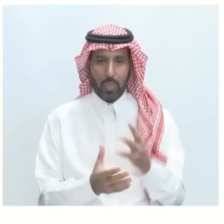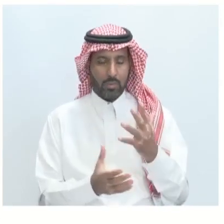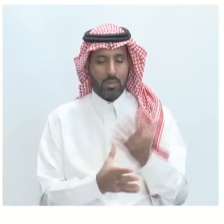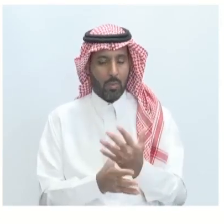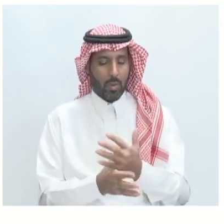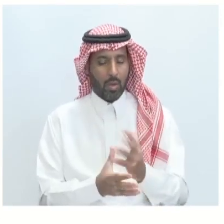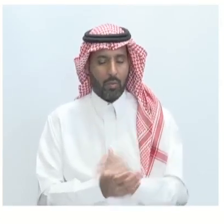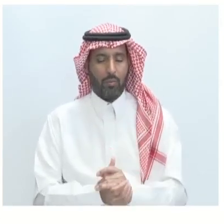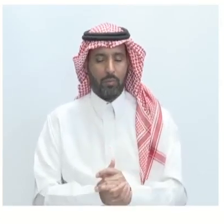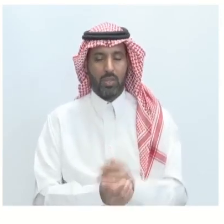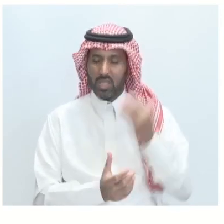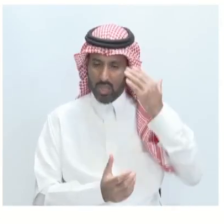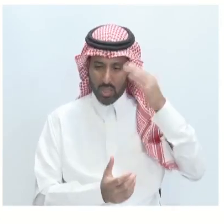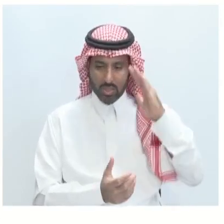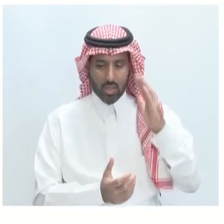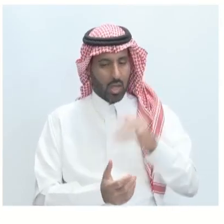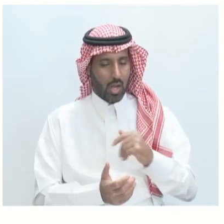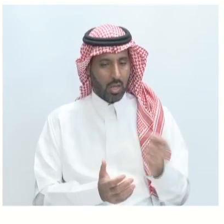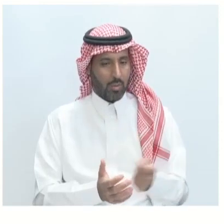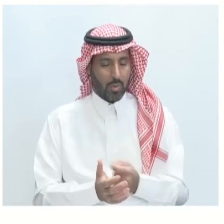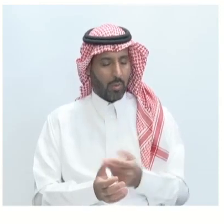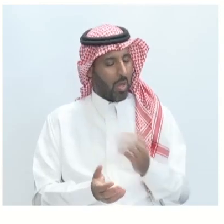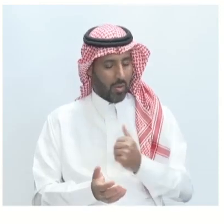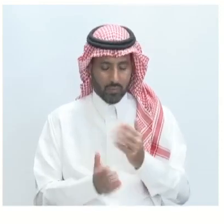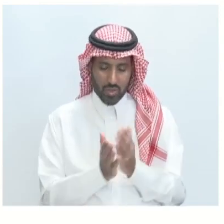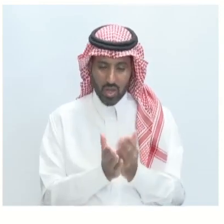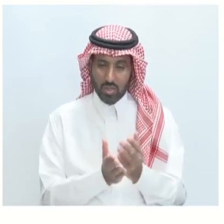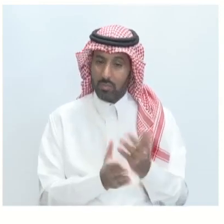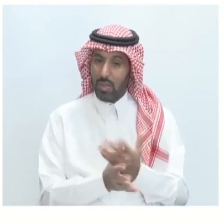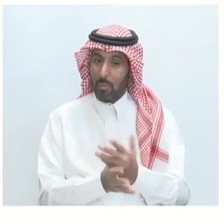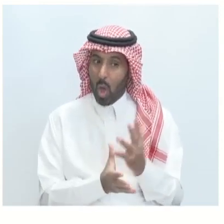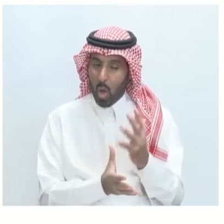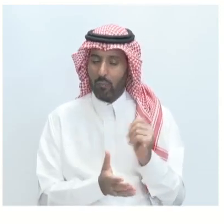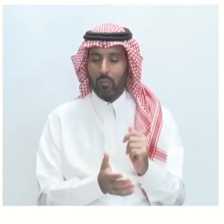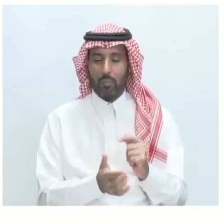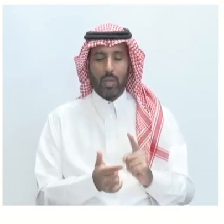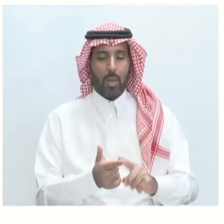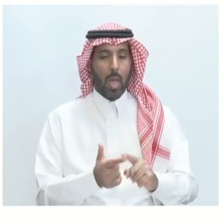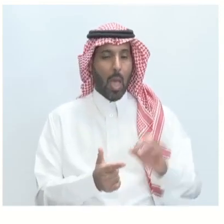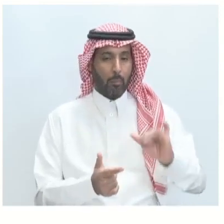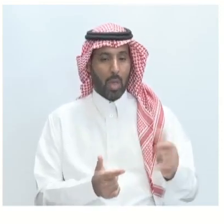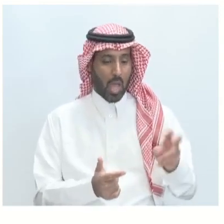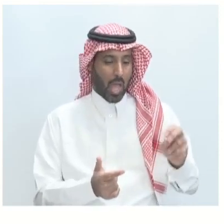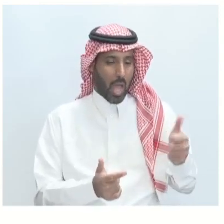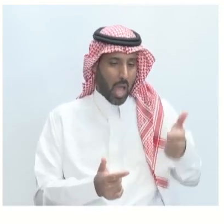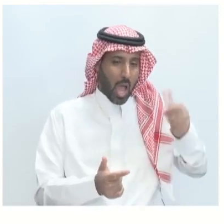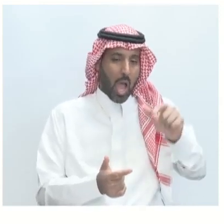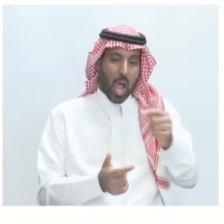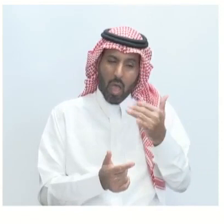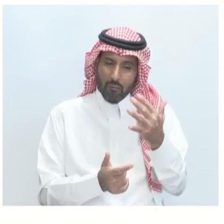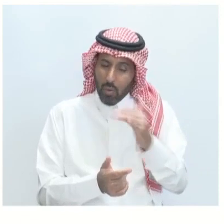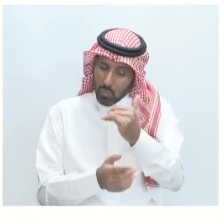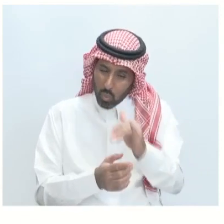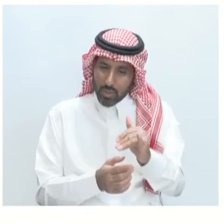جعل ماجد لا يستطيع المذاكره بينما مها كان لديها خوف متوسط